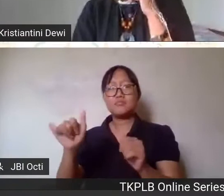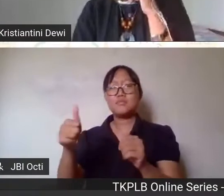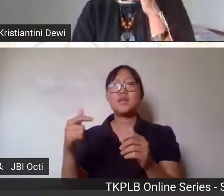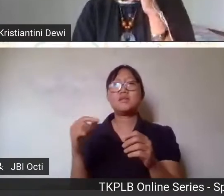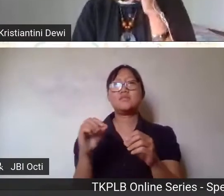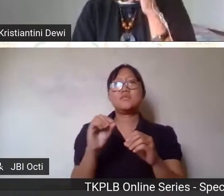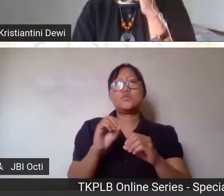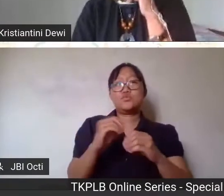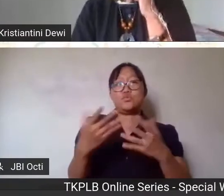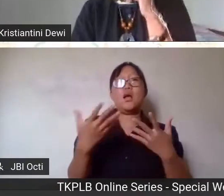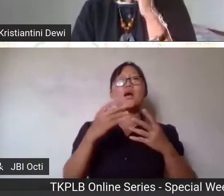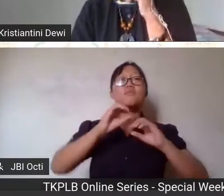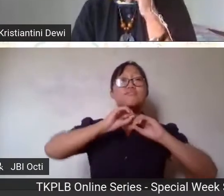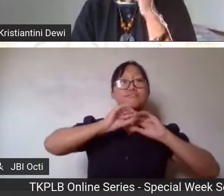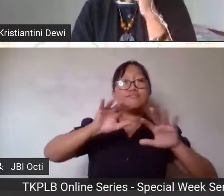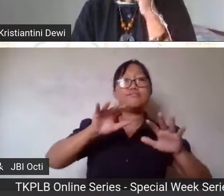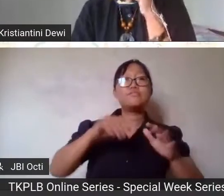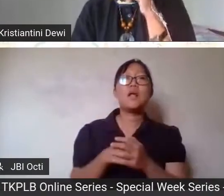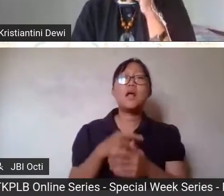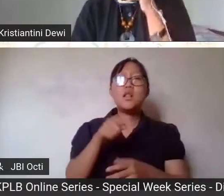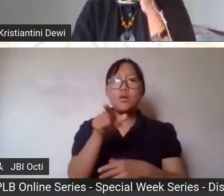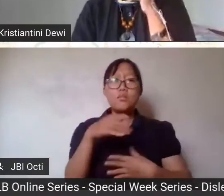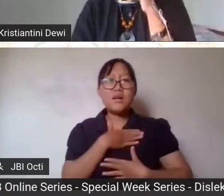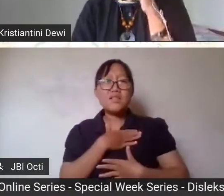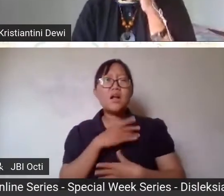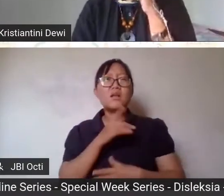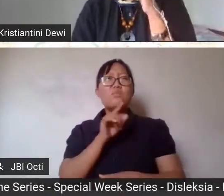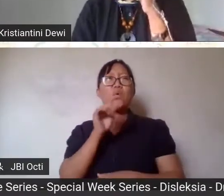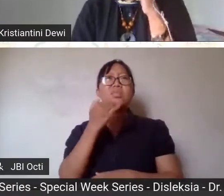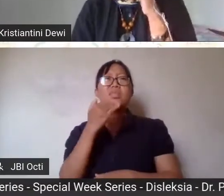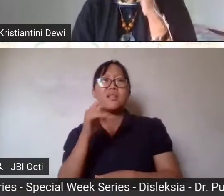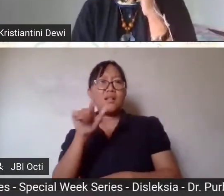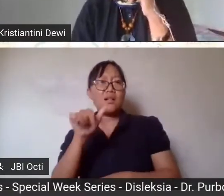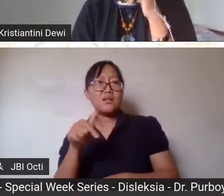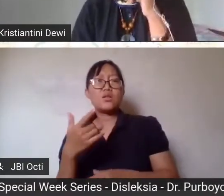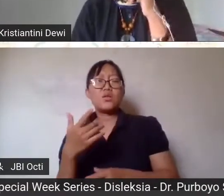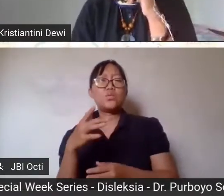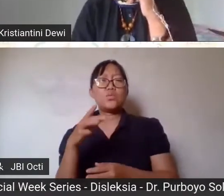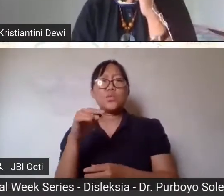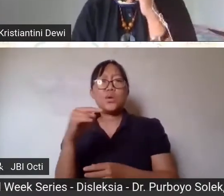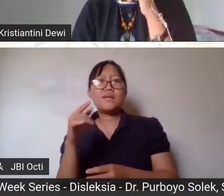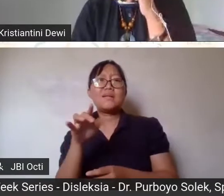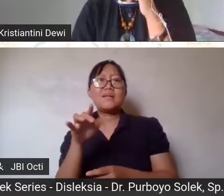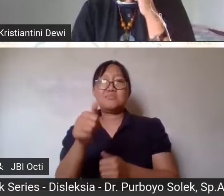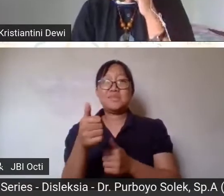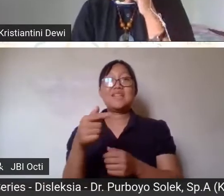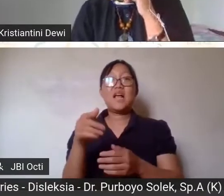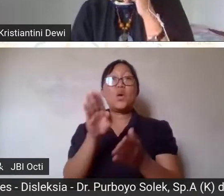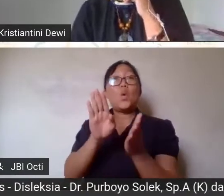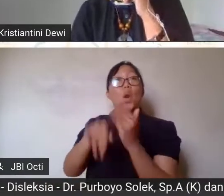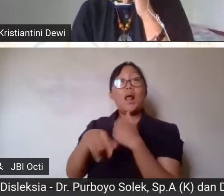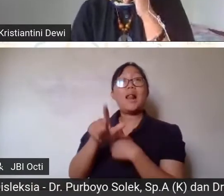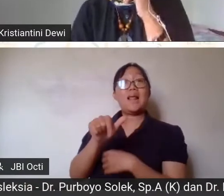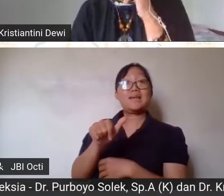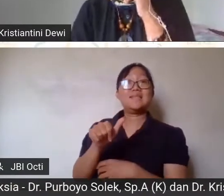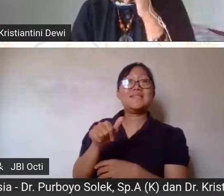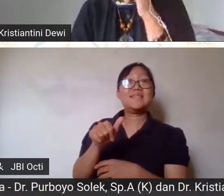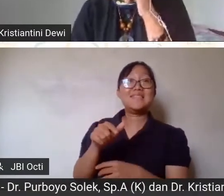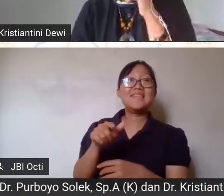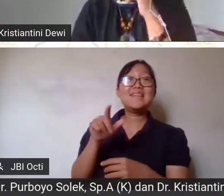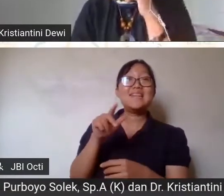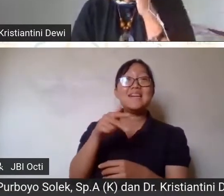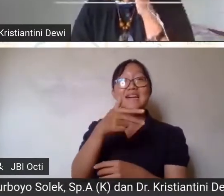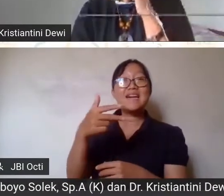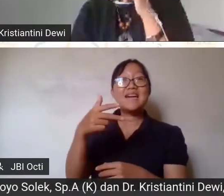kembali tonton rekamannya nanti ya. Ini pasti terjawab di pertanyaan-pertanyaan sahabat luar biasa ini. Tonton lagi nanti rekamannya. Silahkan,